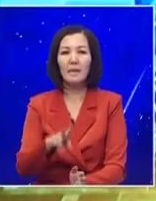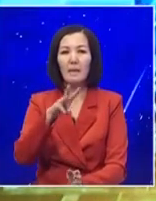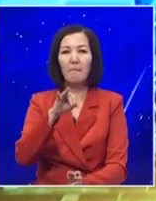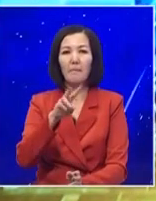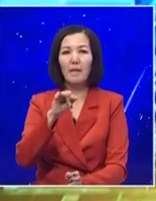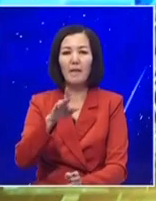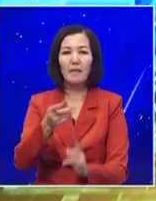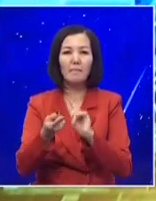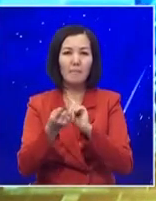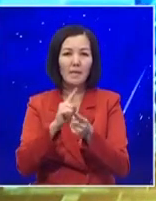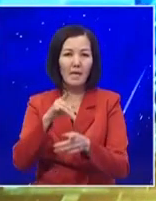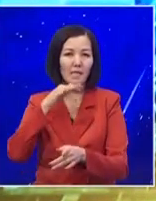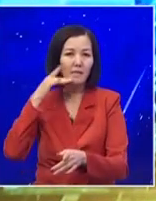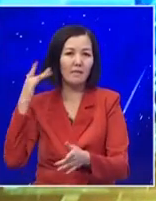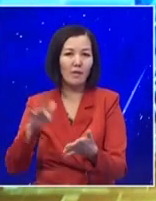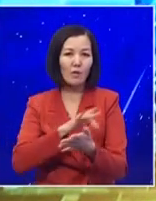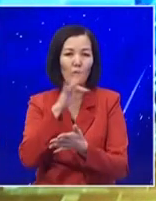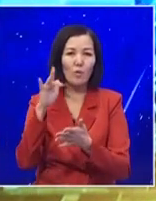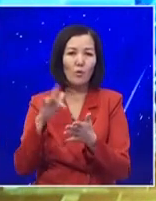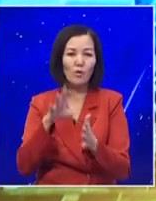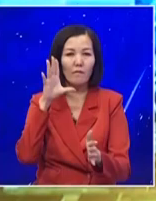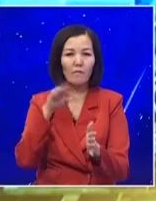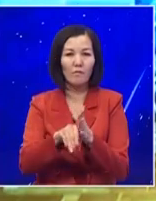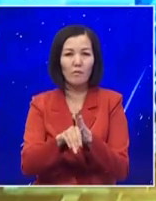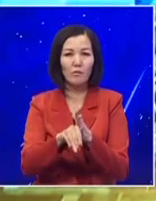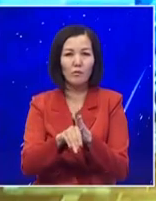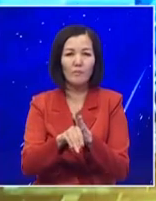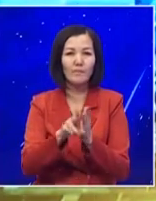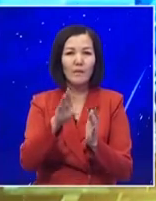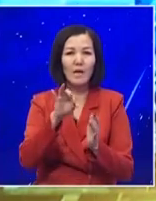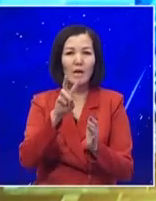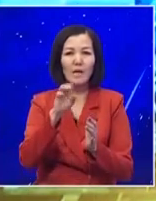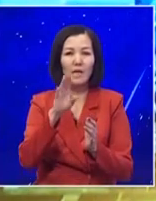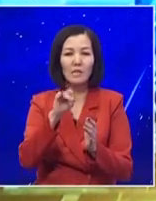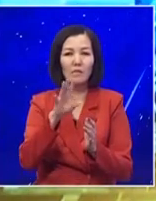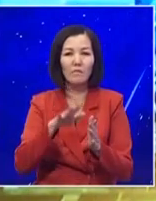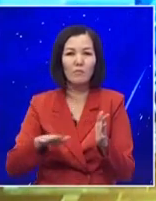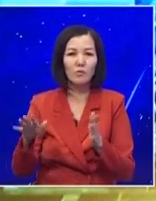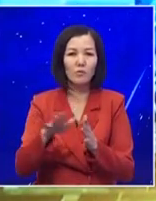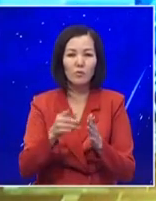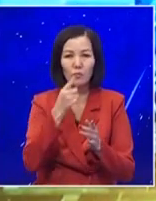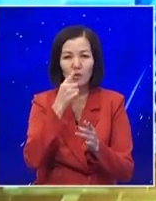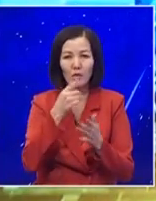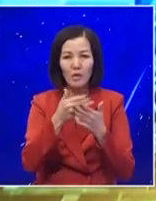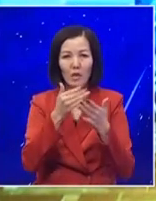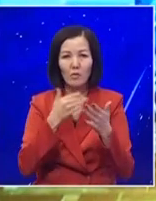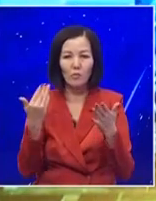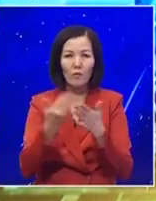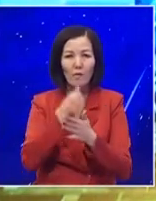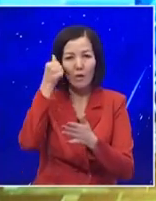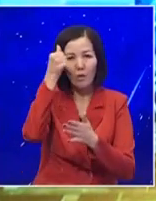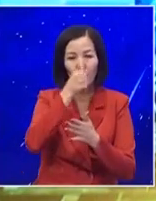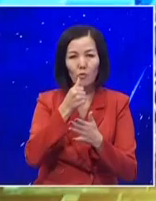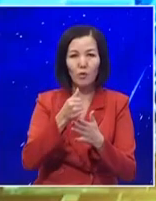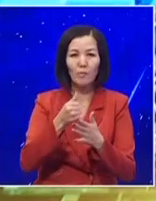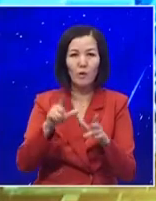Милан меняет цвет. Город, включенный в период пандемии в оранжевую зону, в канун Нового года укрыт толстым белым